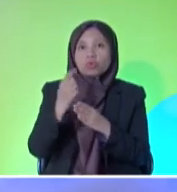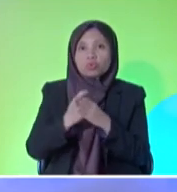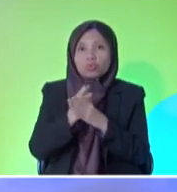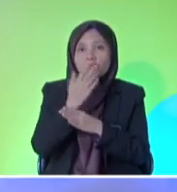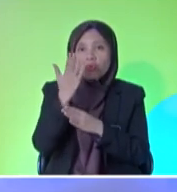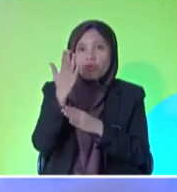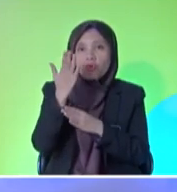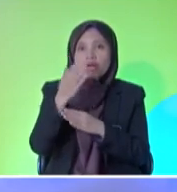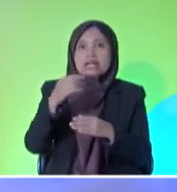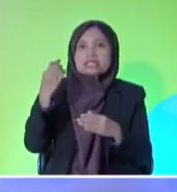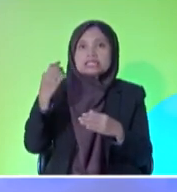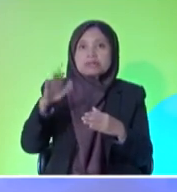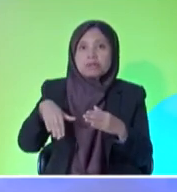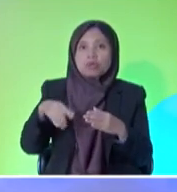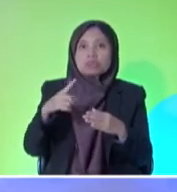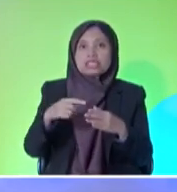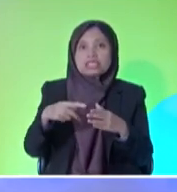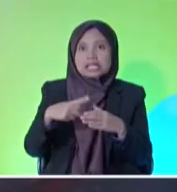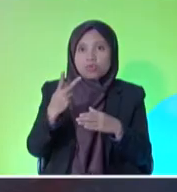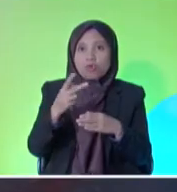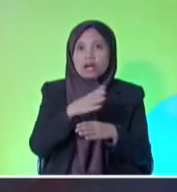bercambah dan selepas dia bercambah